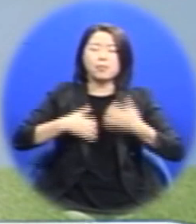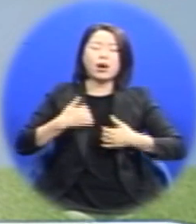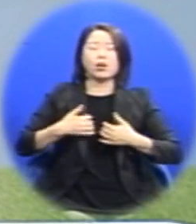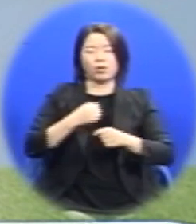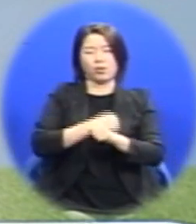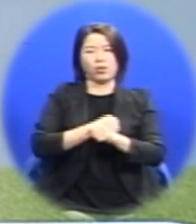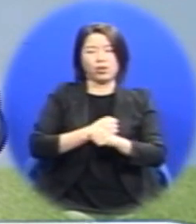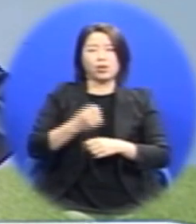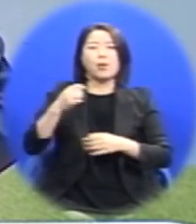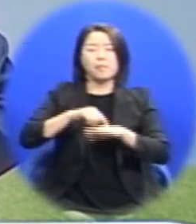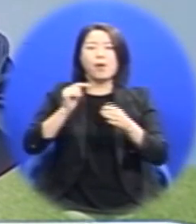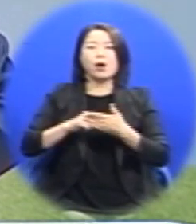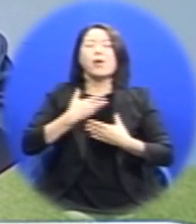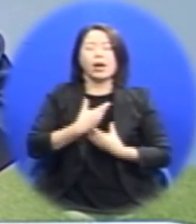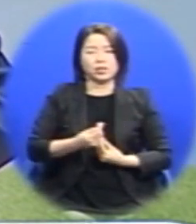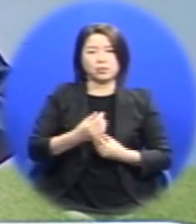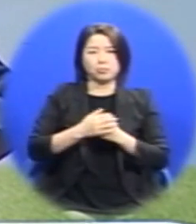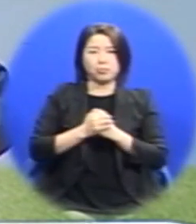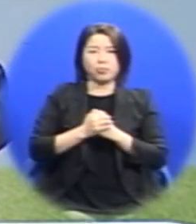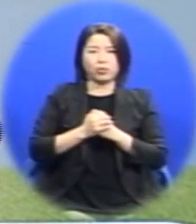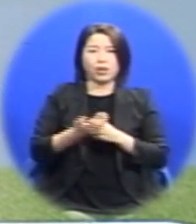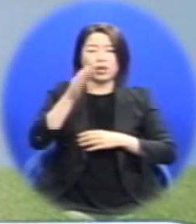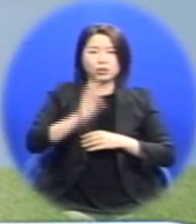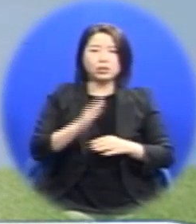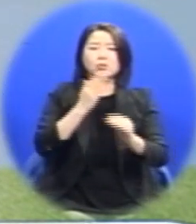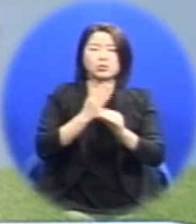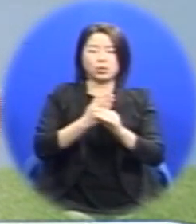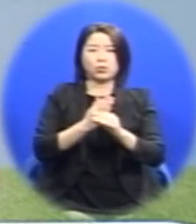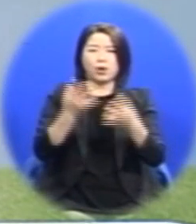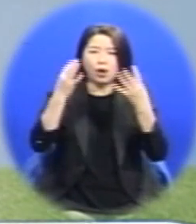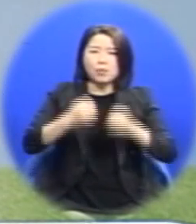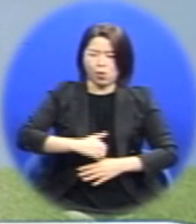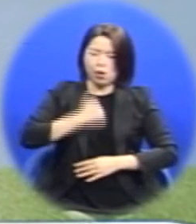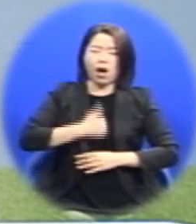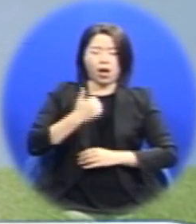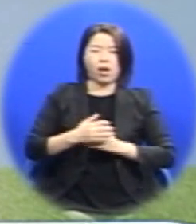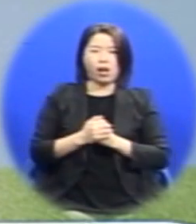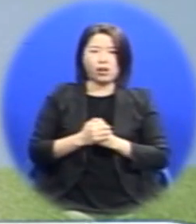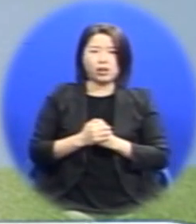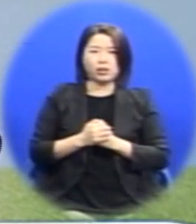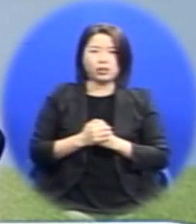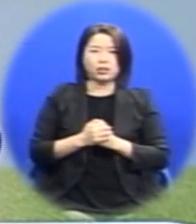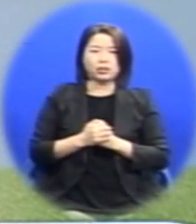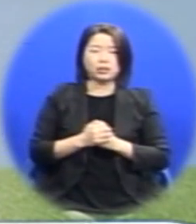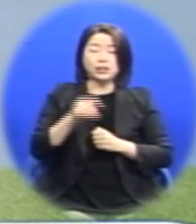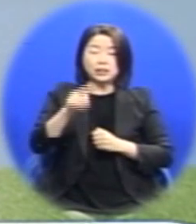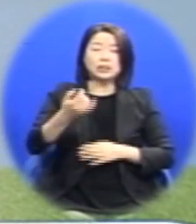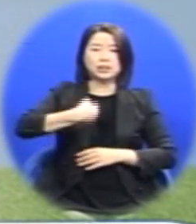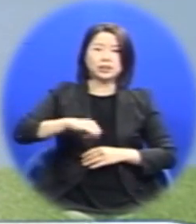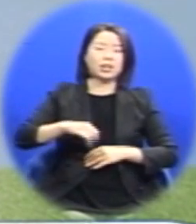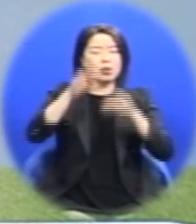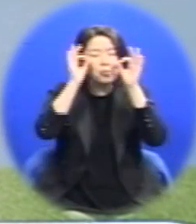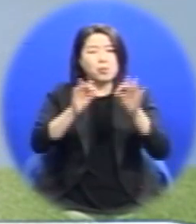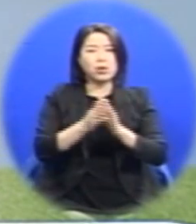반가운지, 얼마나 마음이 안심이 되는지, 그러면서도 또 얼마나 화가 나는지. 그래서 그 딸을